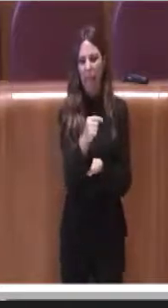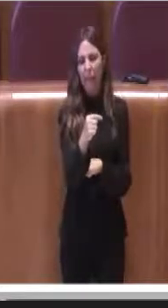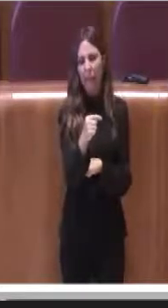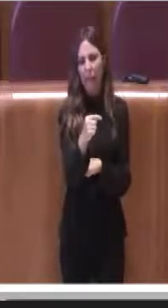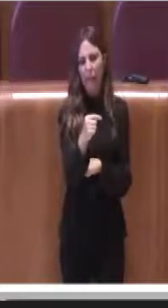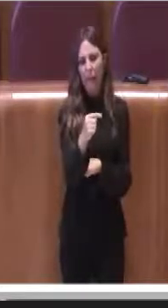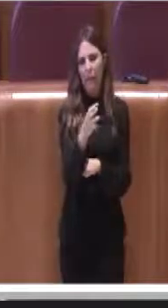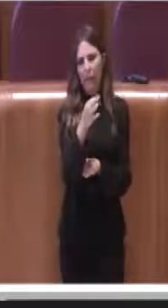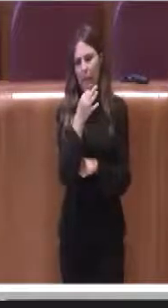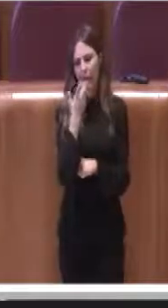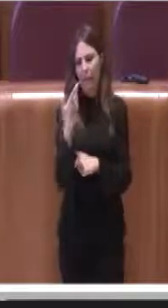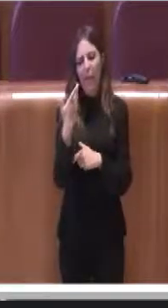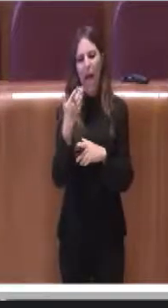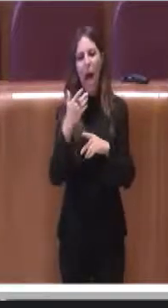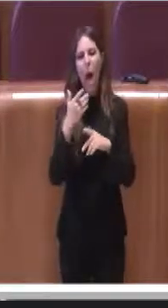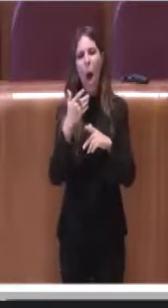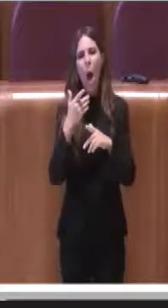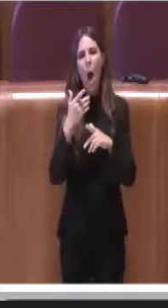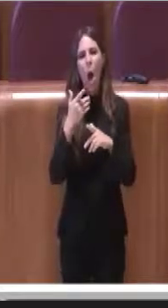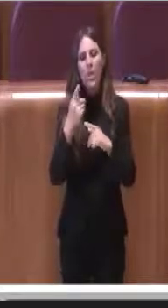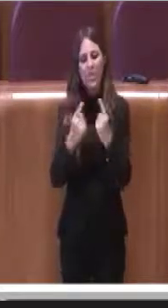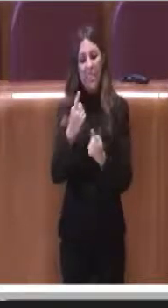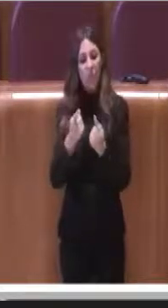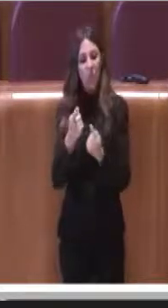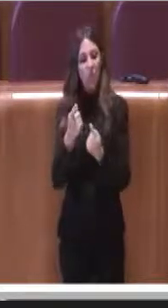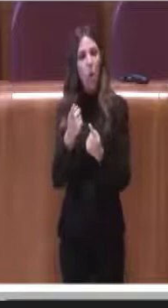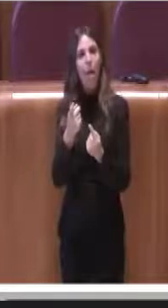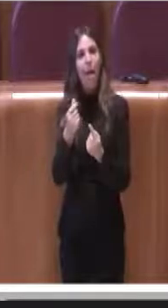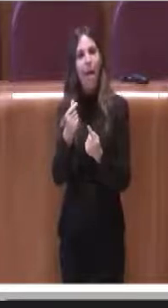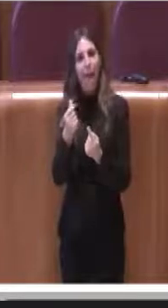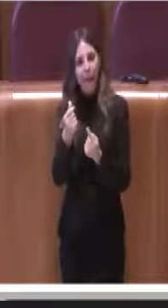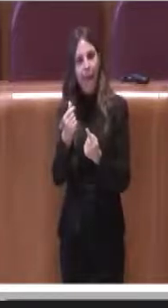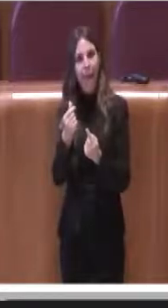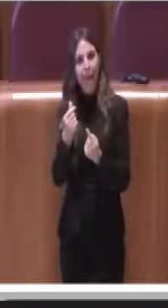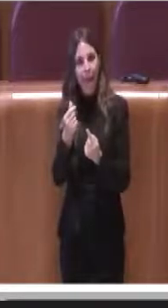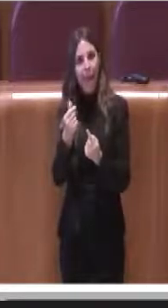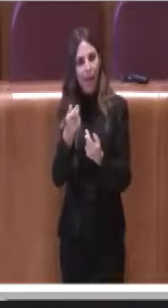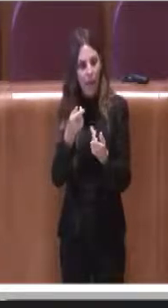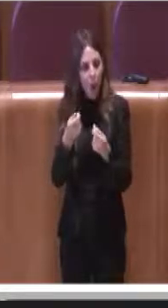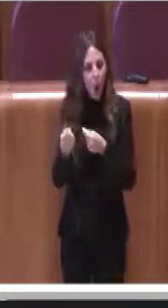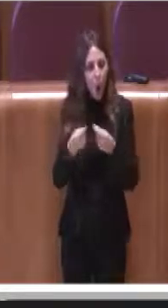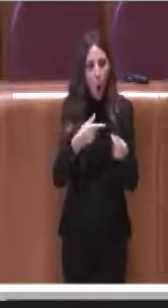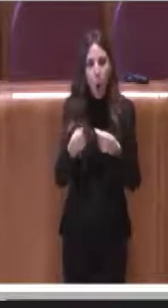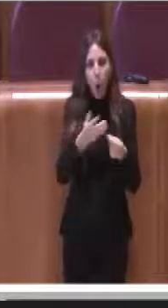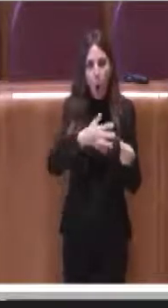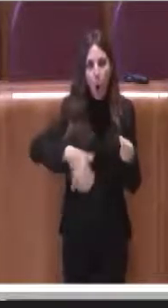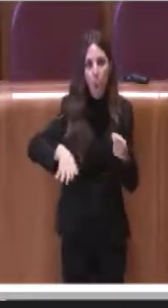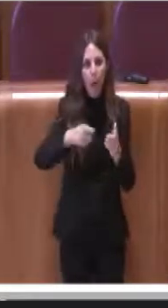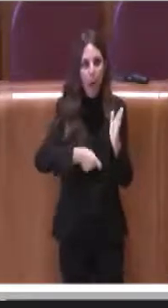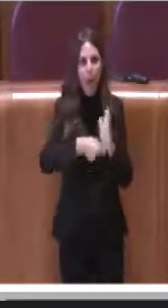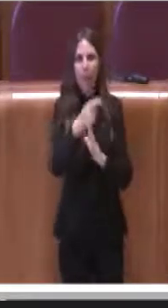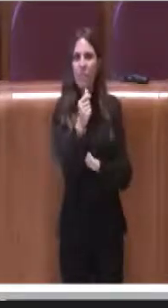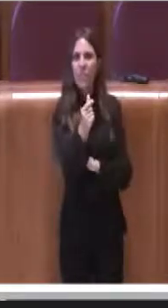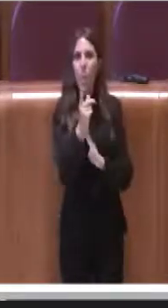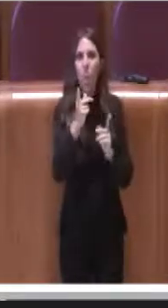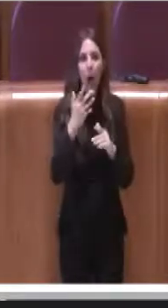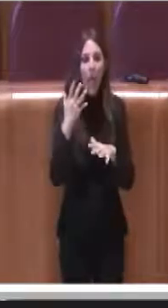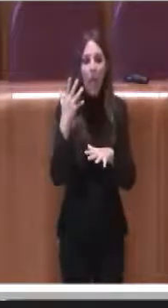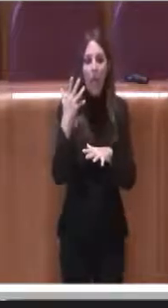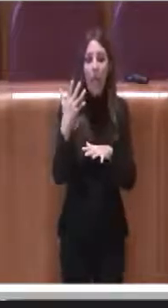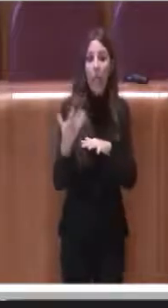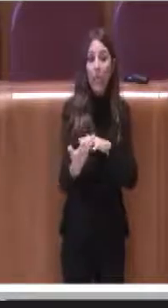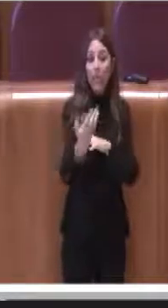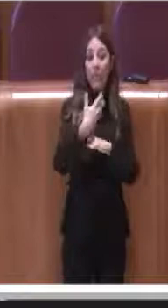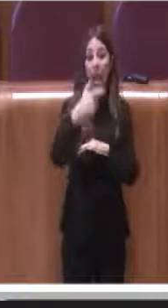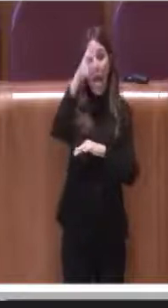volano dell'economia, che è quello che conosciamo, il vero volano dell'economia, il commercio non può essere una leva fiscale, è un qualcosa, un'entrata importante